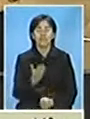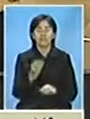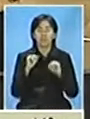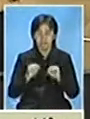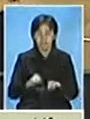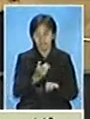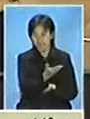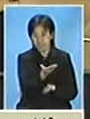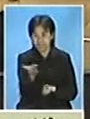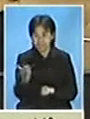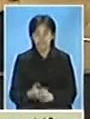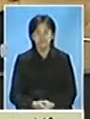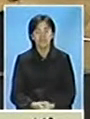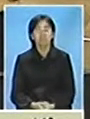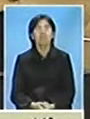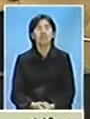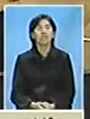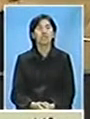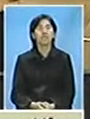ะ